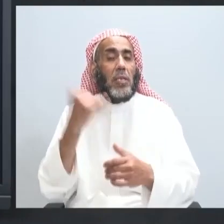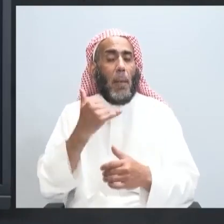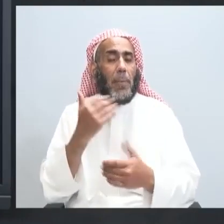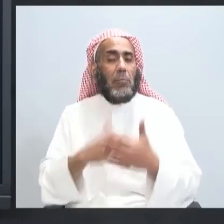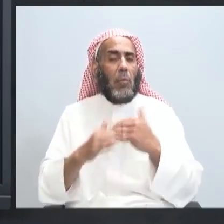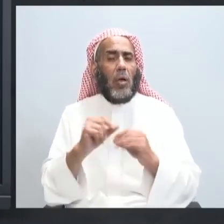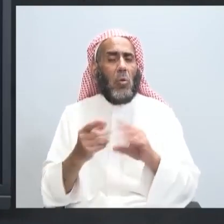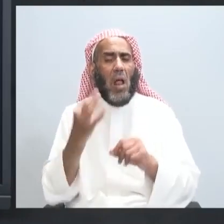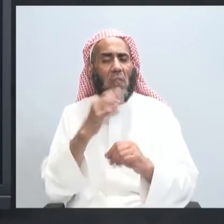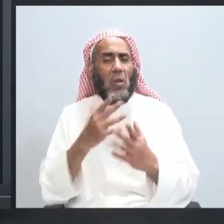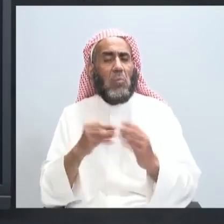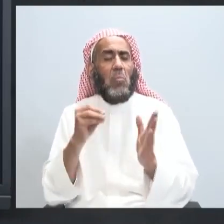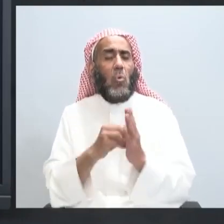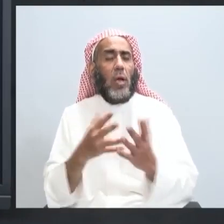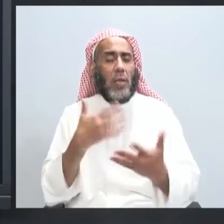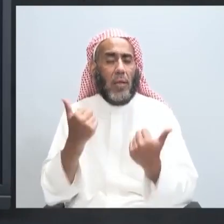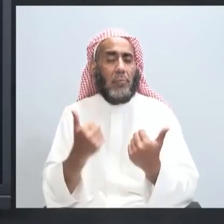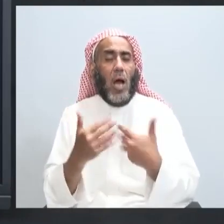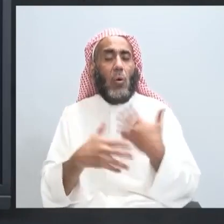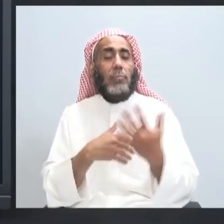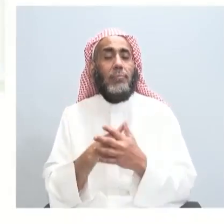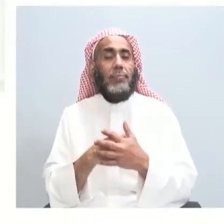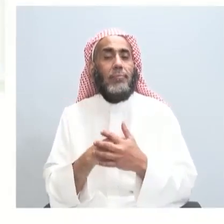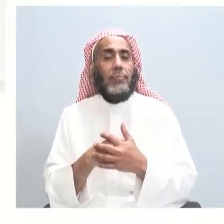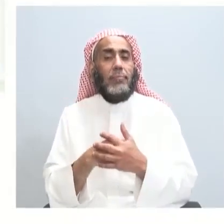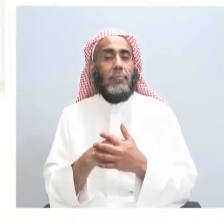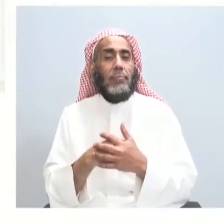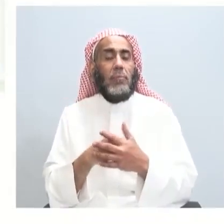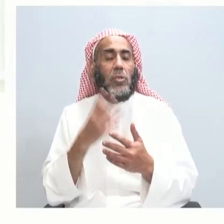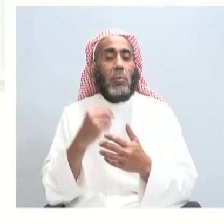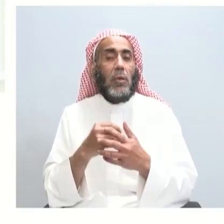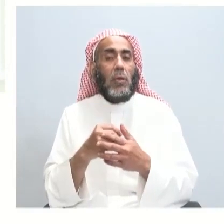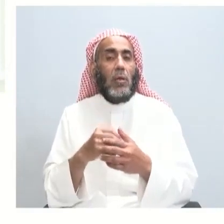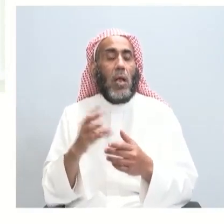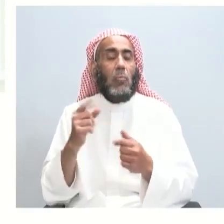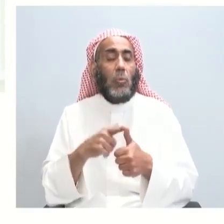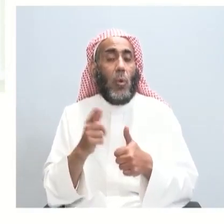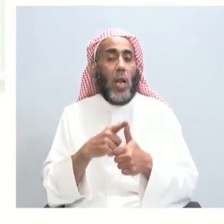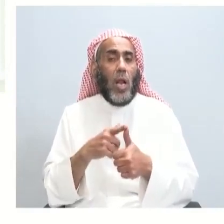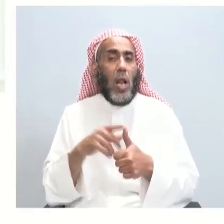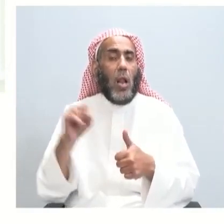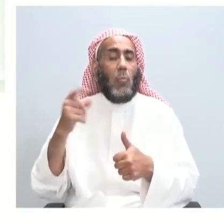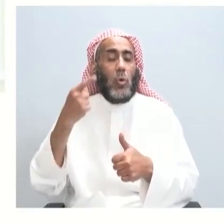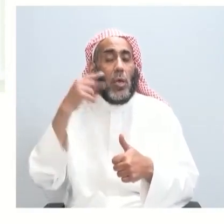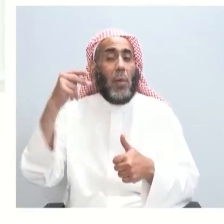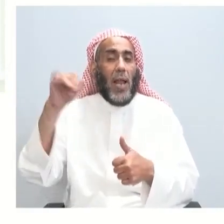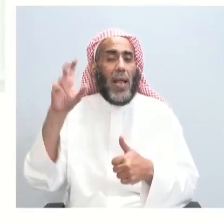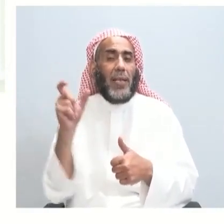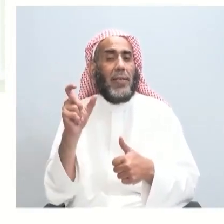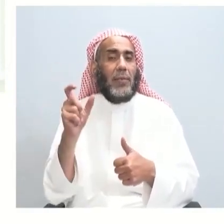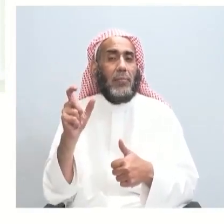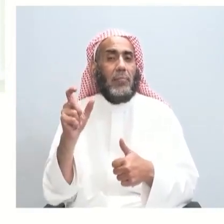التقريبات قد تكون من الفاظ او من الموضوعات جميل المعجم الاول هو معجم العين